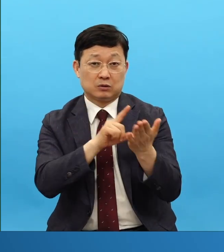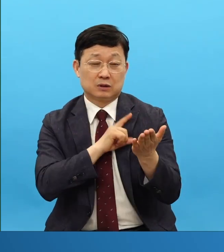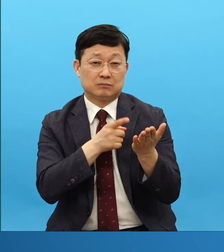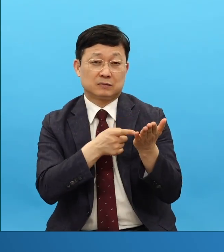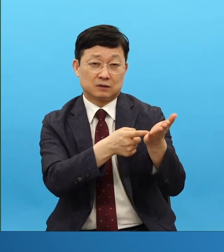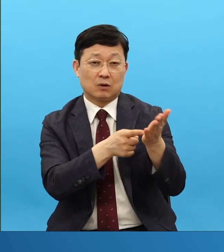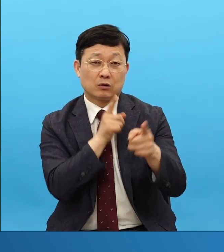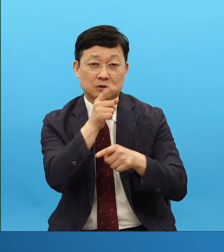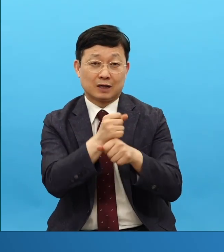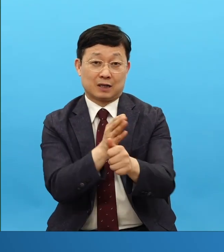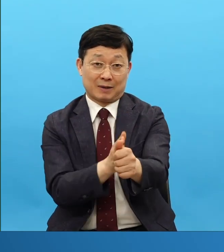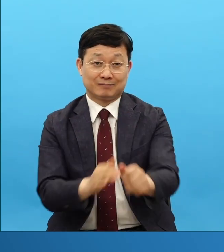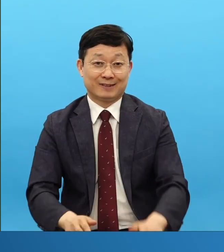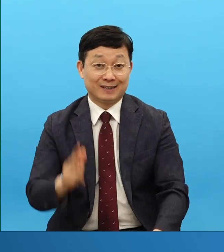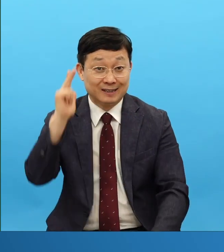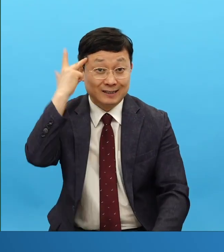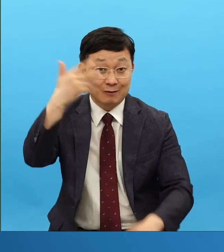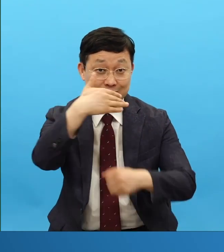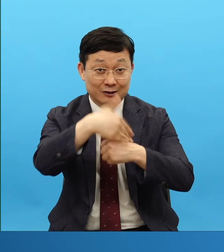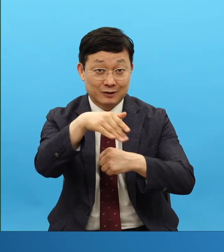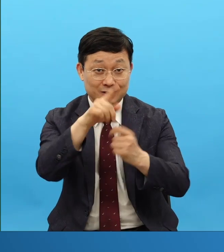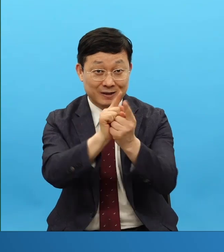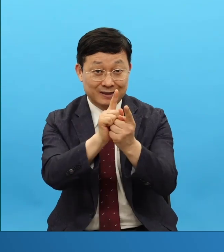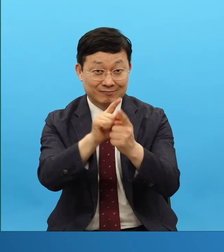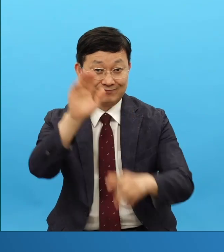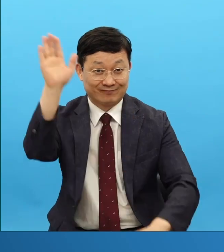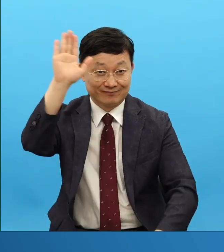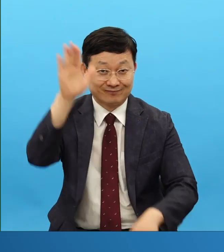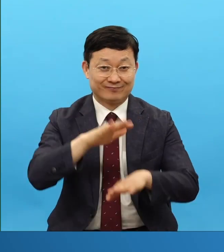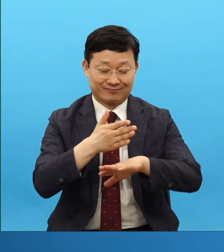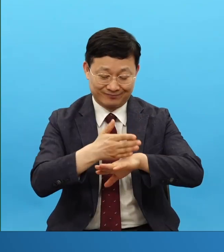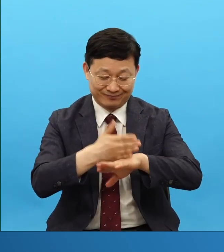렘넌트 리더들 먼저 대구에서 뵙겠습니다. 감사합니다.